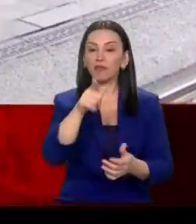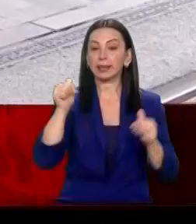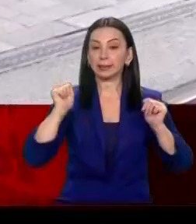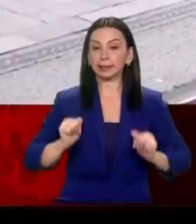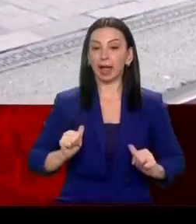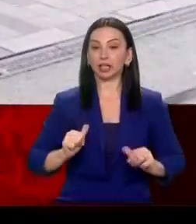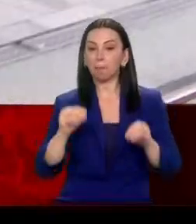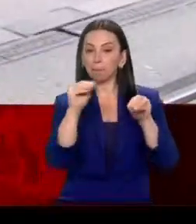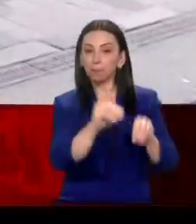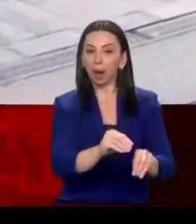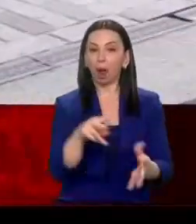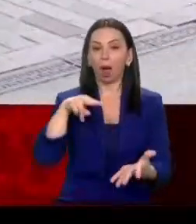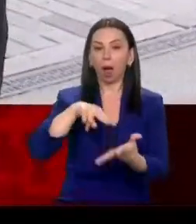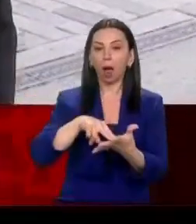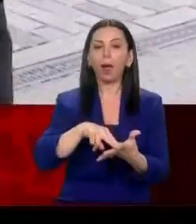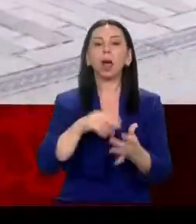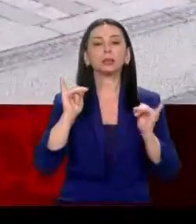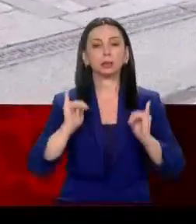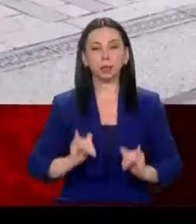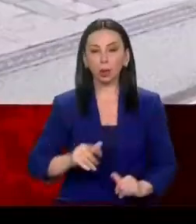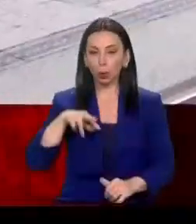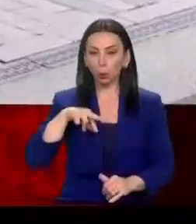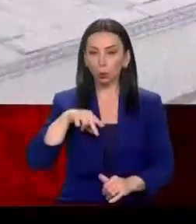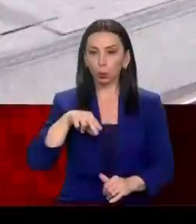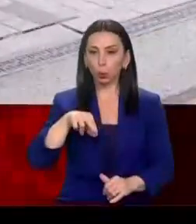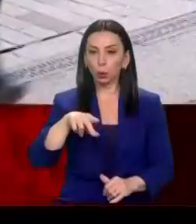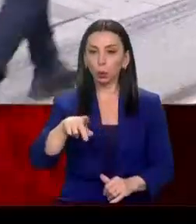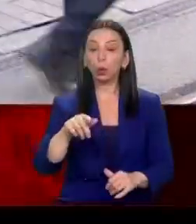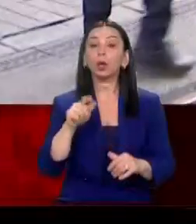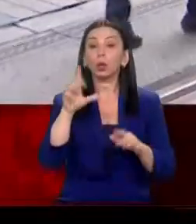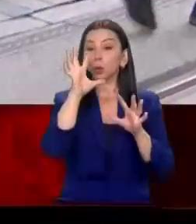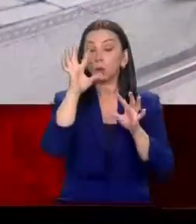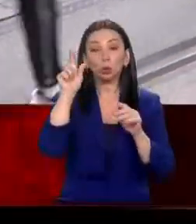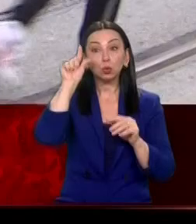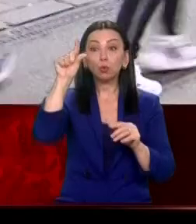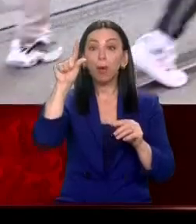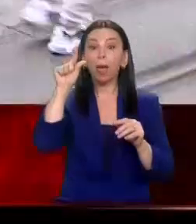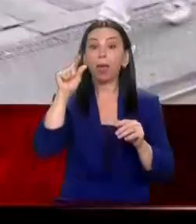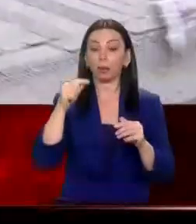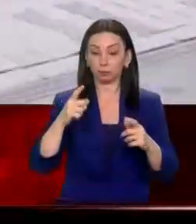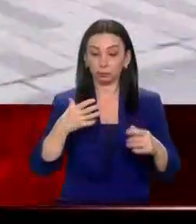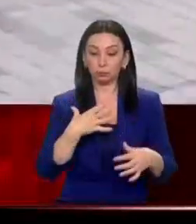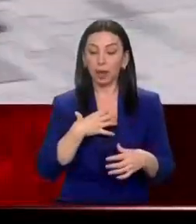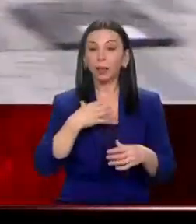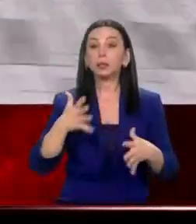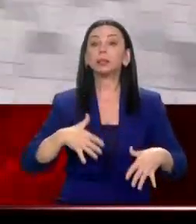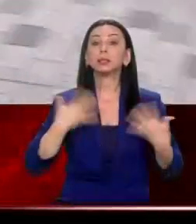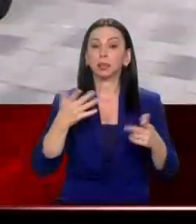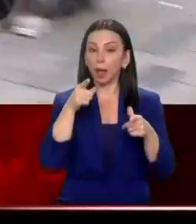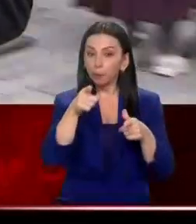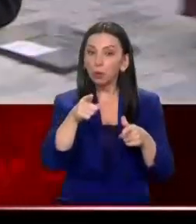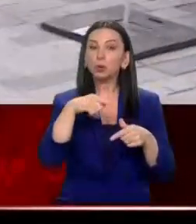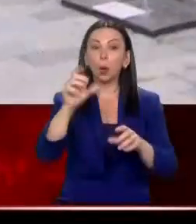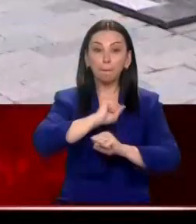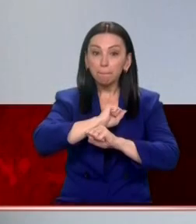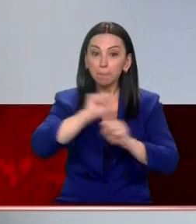ayağa kalktı ve sakince Taksim Meydanı'na doğru yürümeye başladı. Çünkü hiç şüphe çekmemesi gerekiyordu. Burada patlama sesini duyunca artık